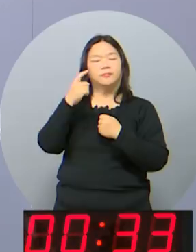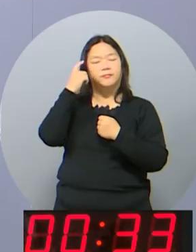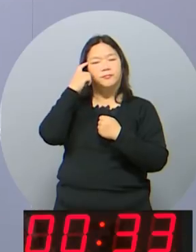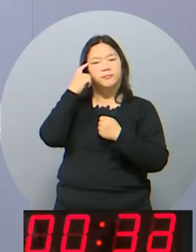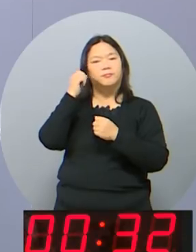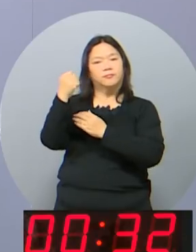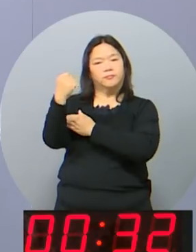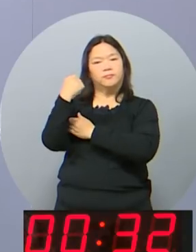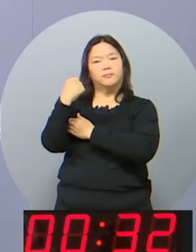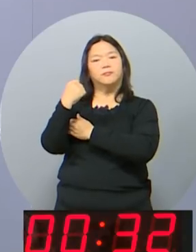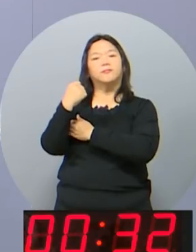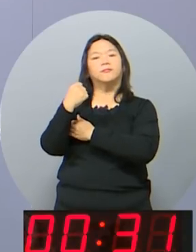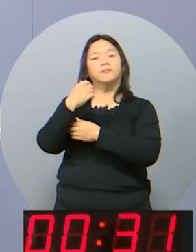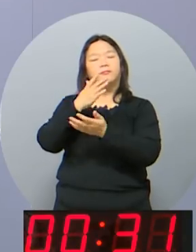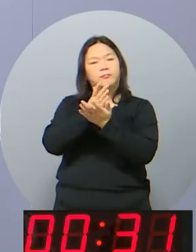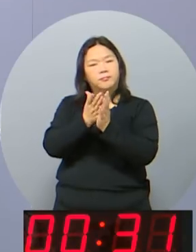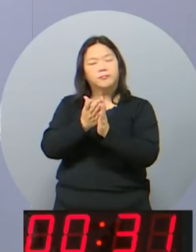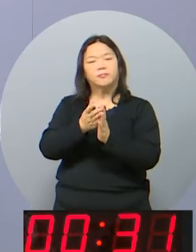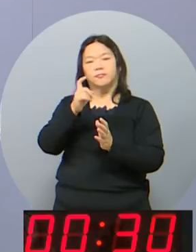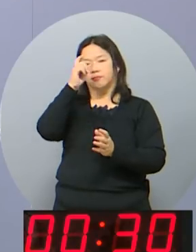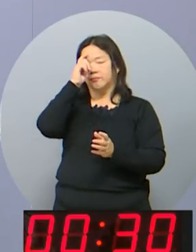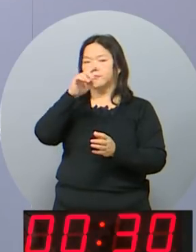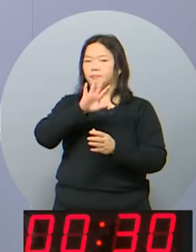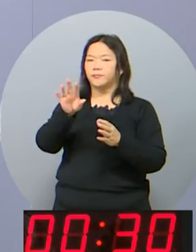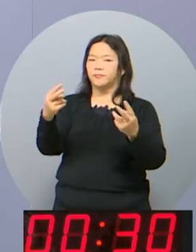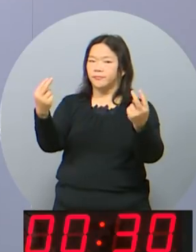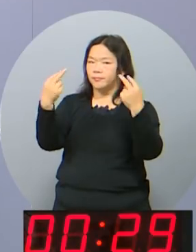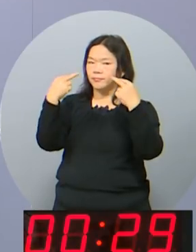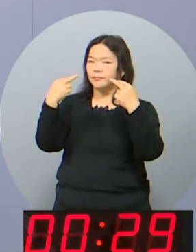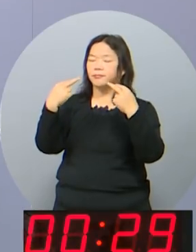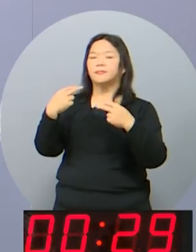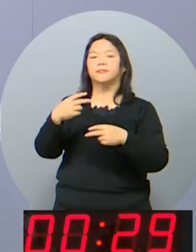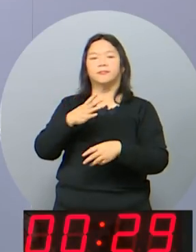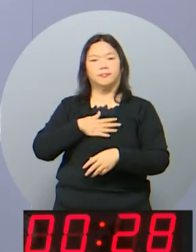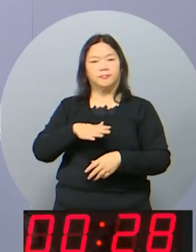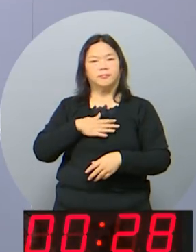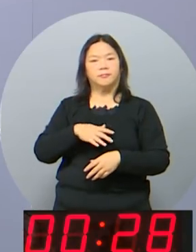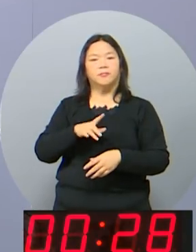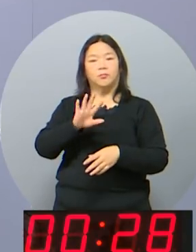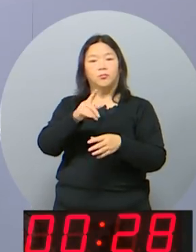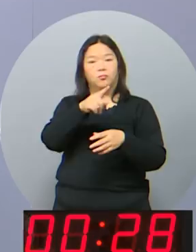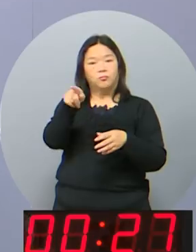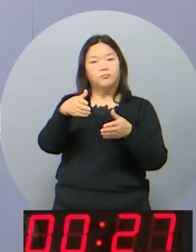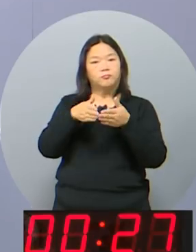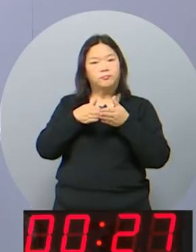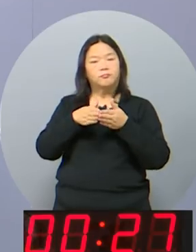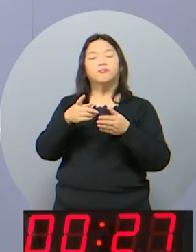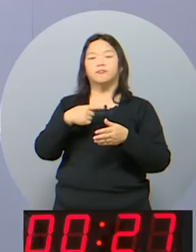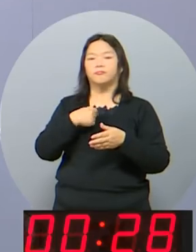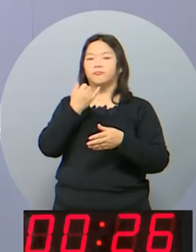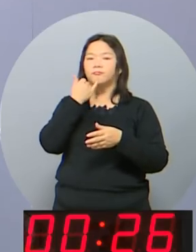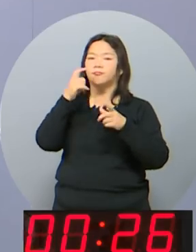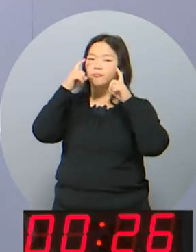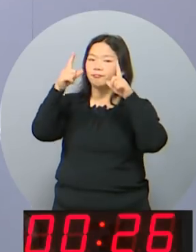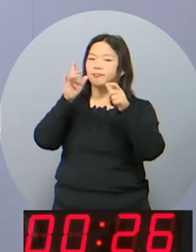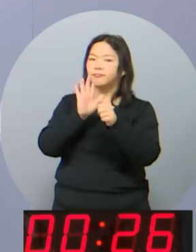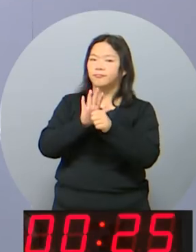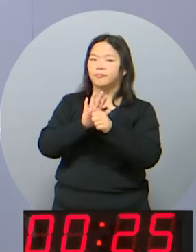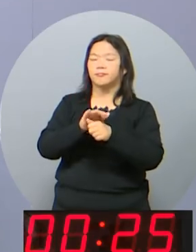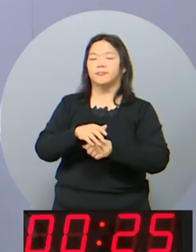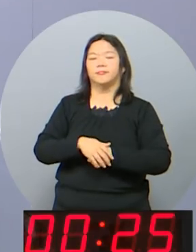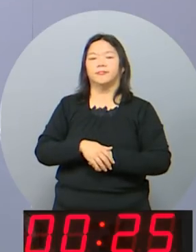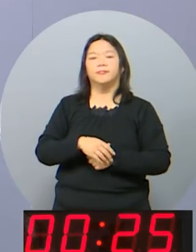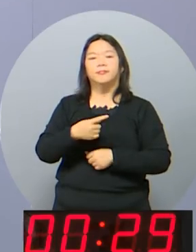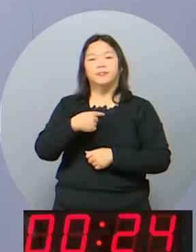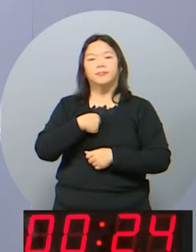我的努力就是要让人家看得到，让人家有需要我的时候我能够出现，然后